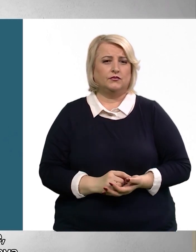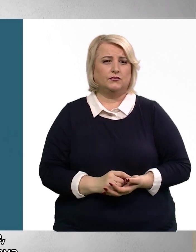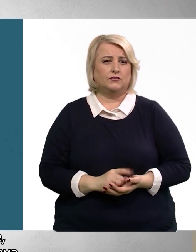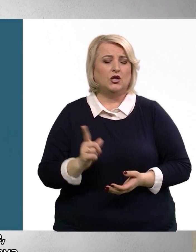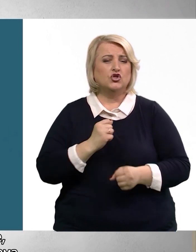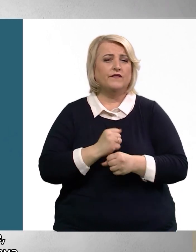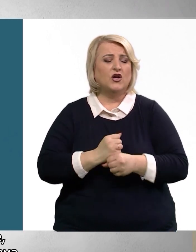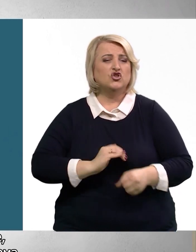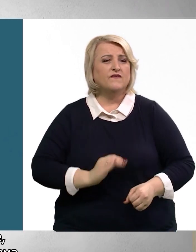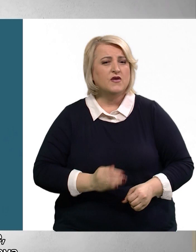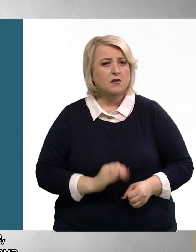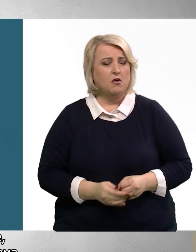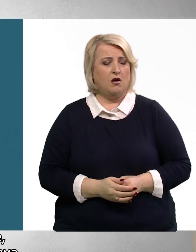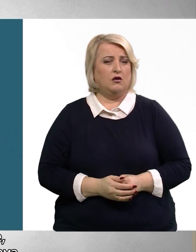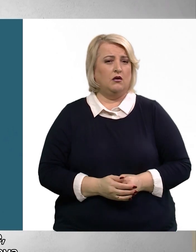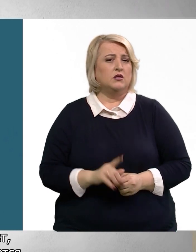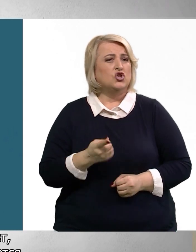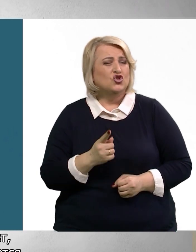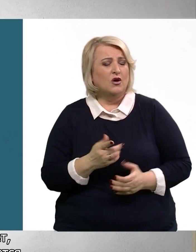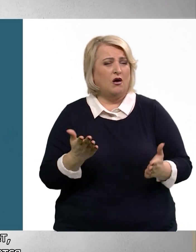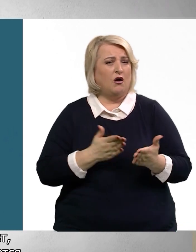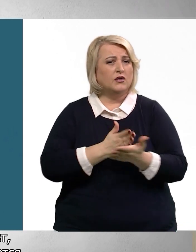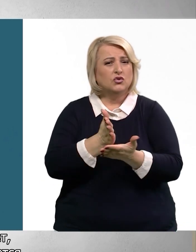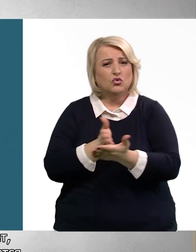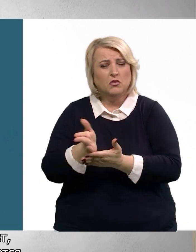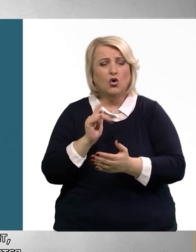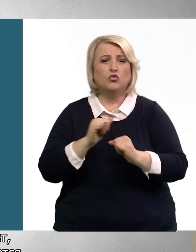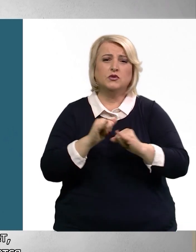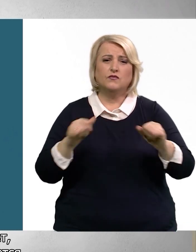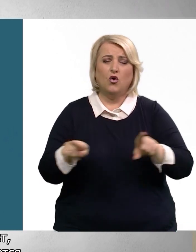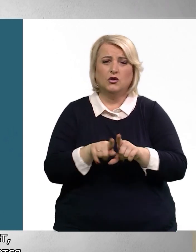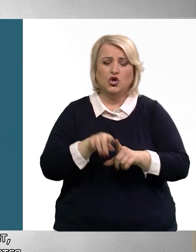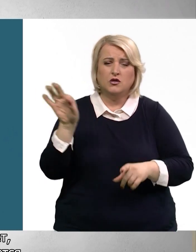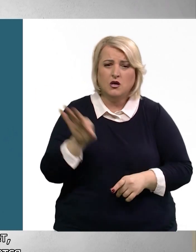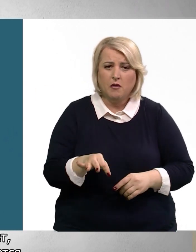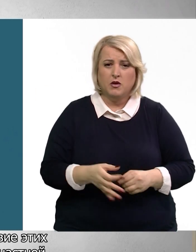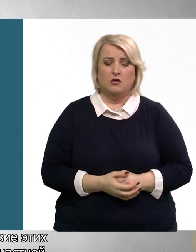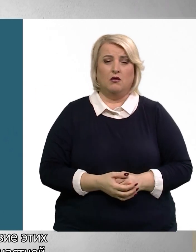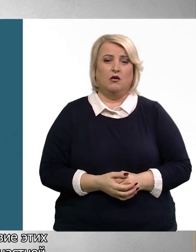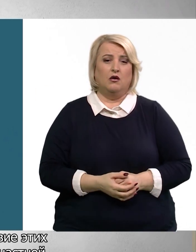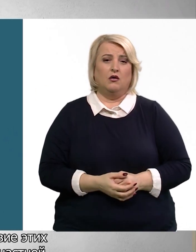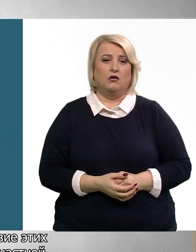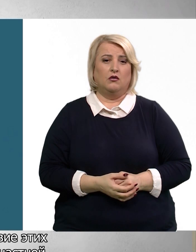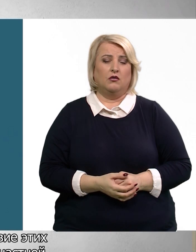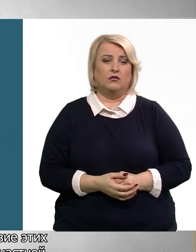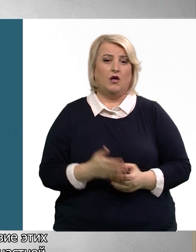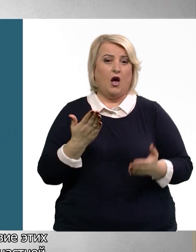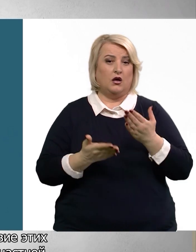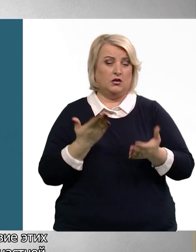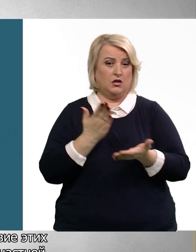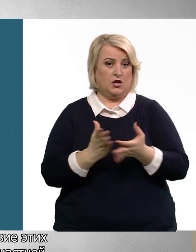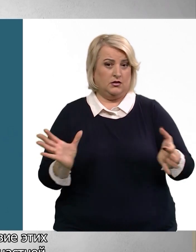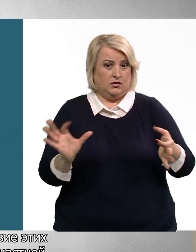răspunderea asta, ce face firma respectivă, de ce, care sunt domeniile, cum se dezvoltă așa de repede. Deci în momentul în care se